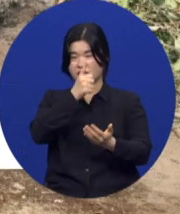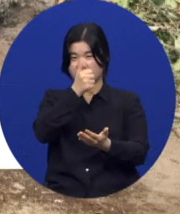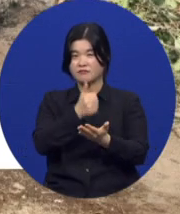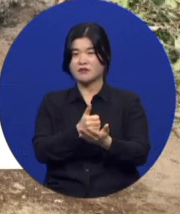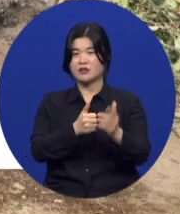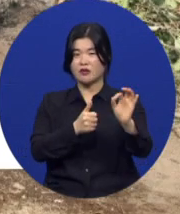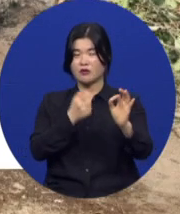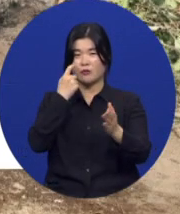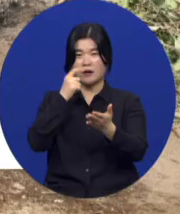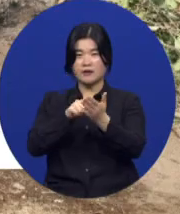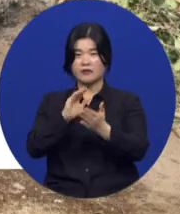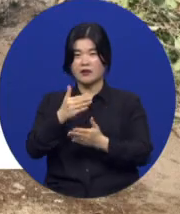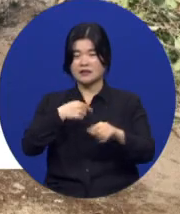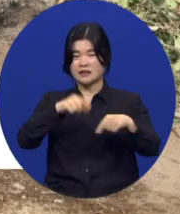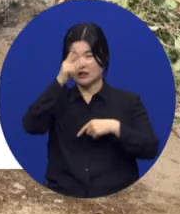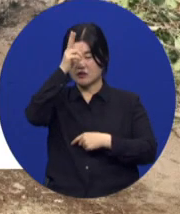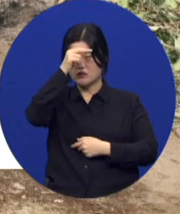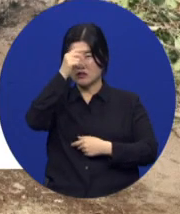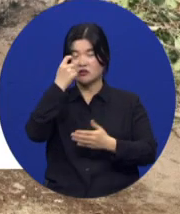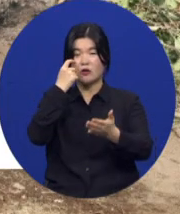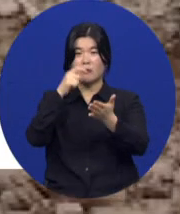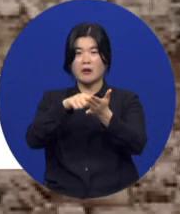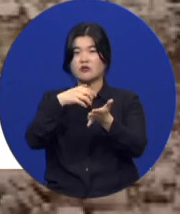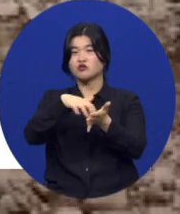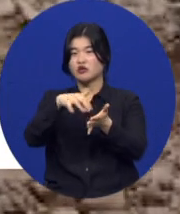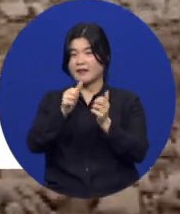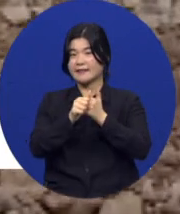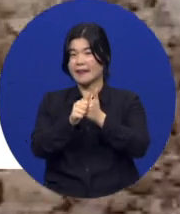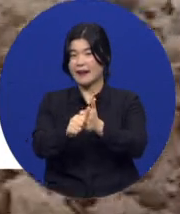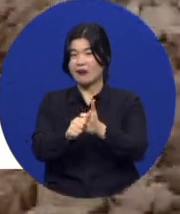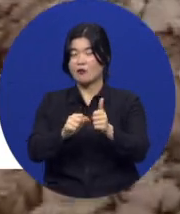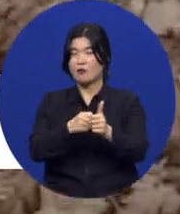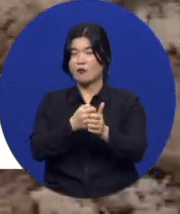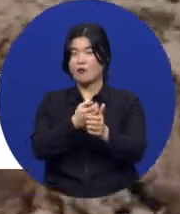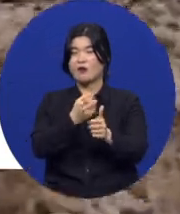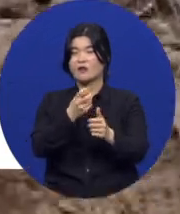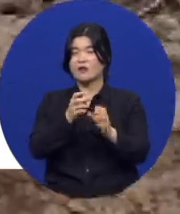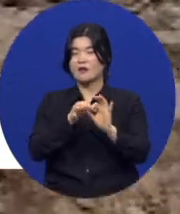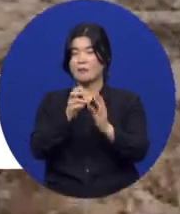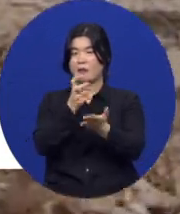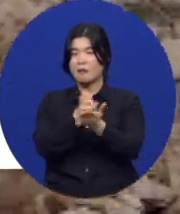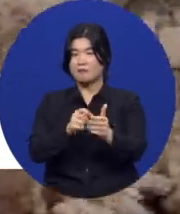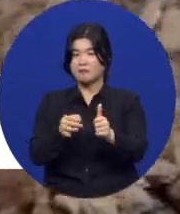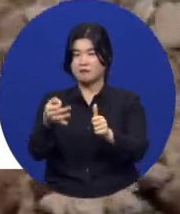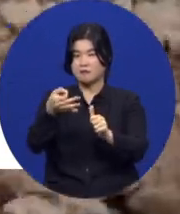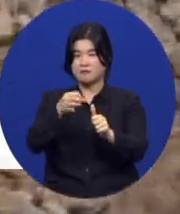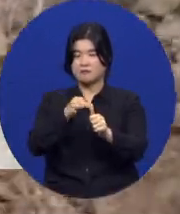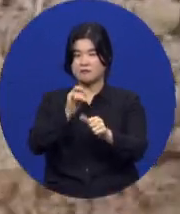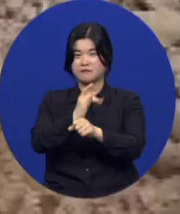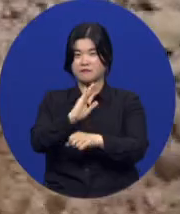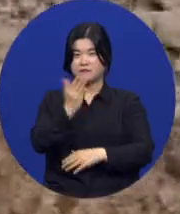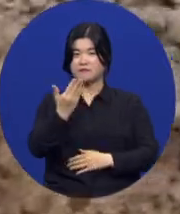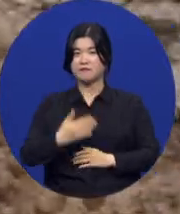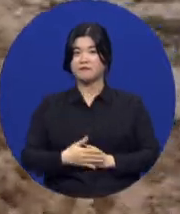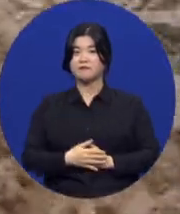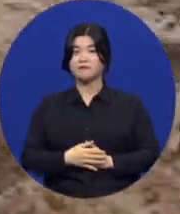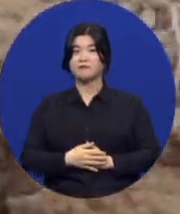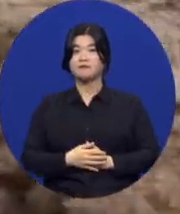씁니다 자치 경찰은 적발된 행위에 따라 관련법에 따라 과태료 처분 했읍니다